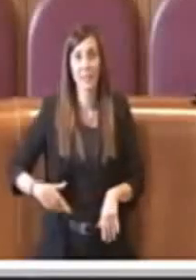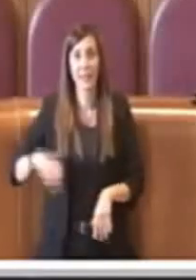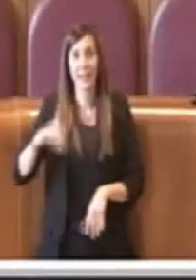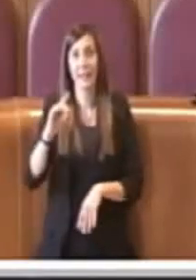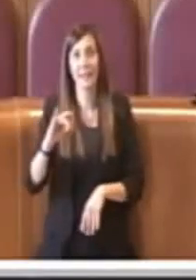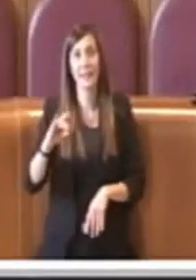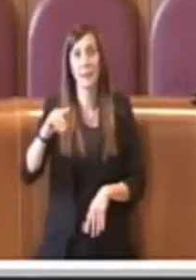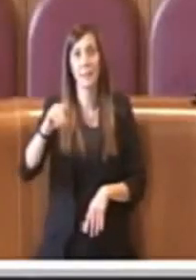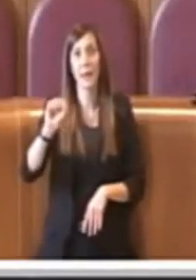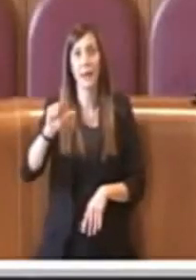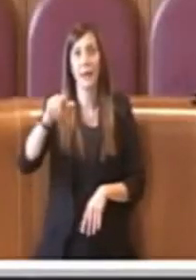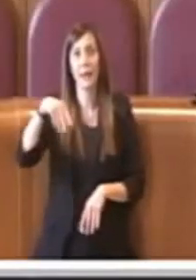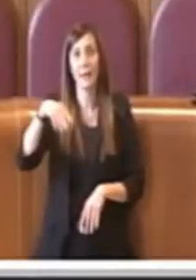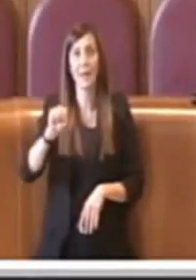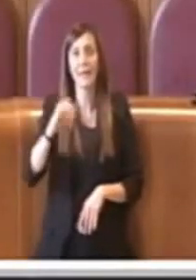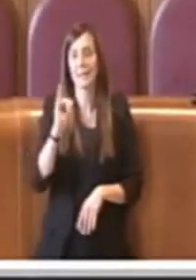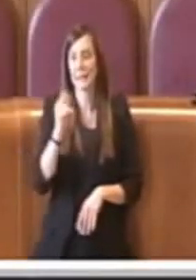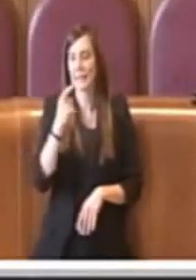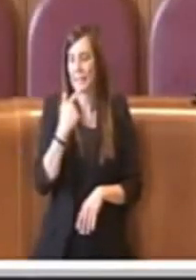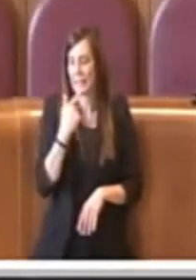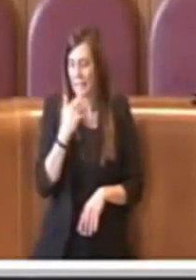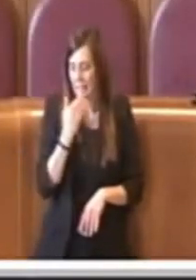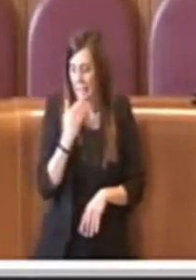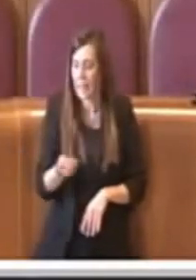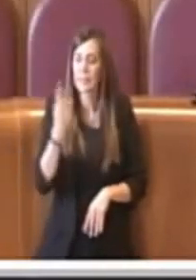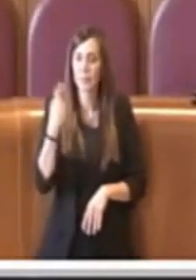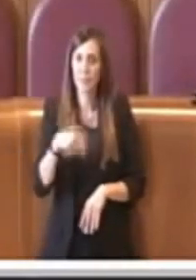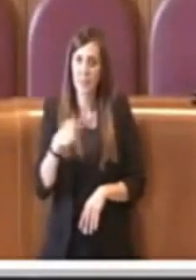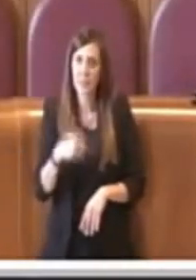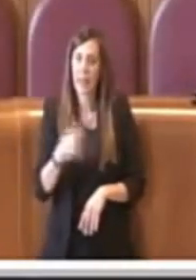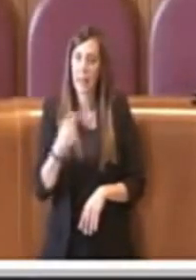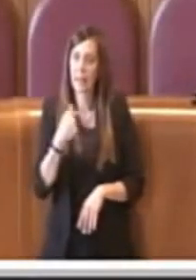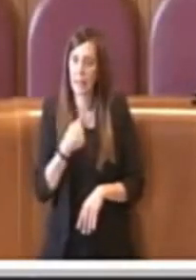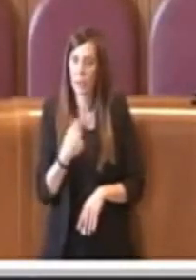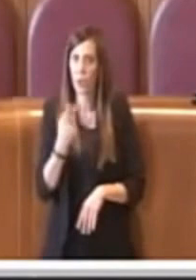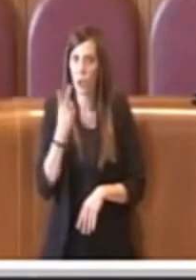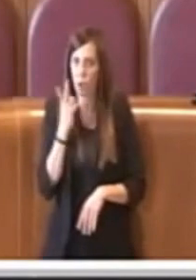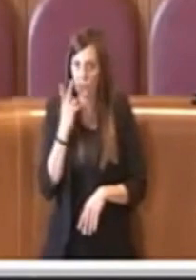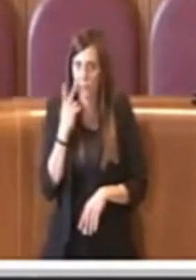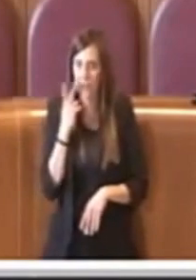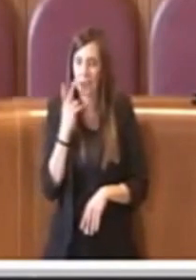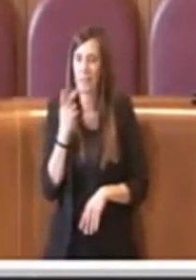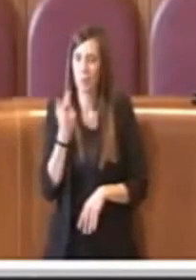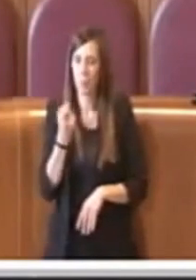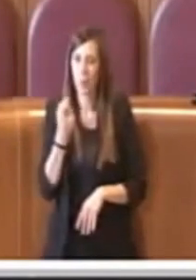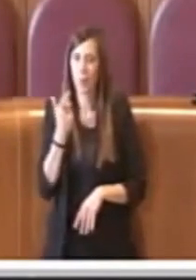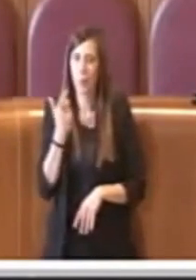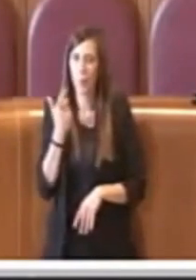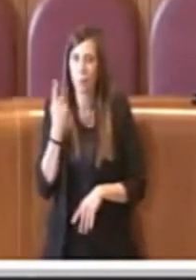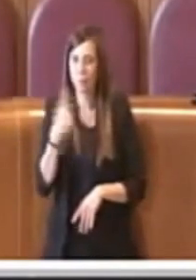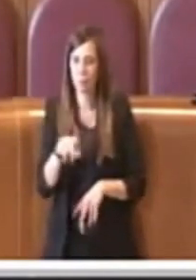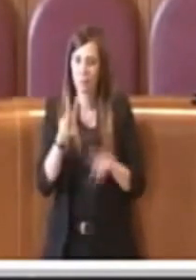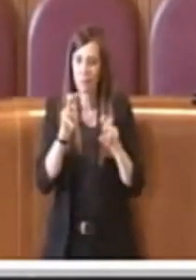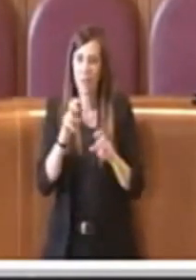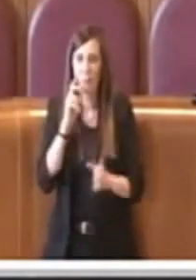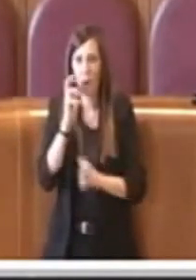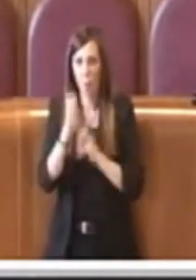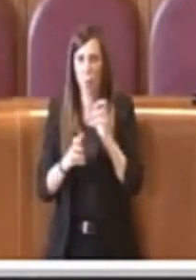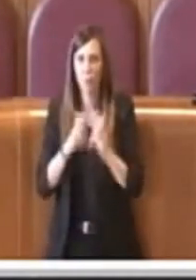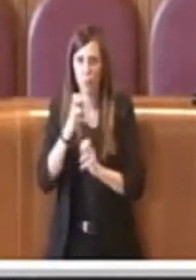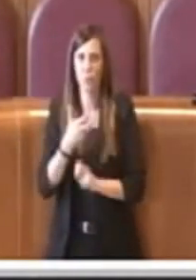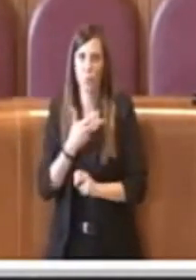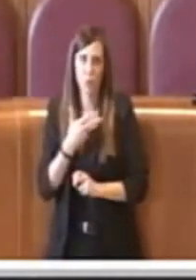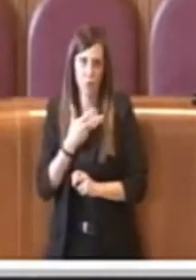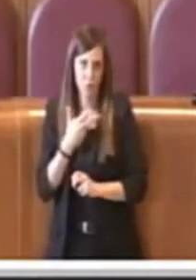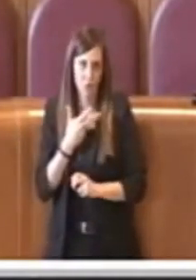sì grazie presidente io sinceramente presente vedo che si fa un po di confusione su questo tema lo ha